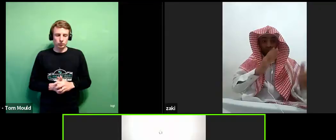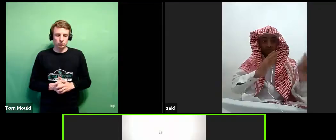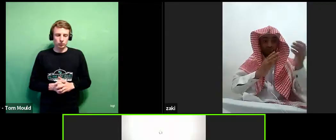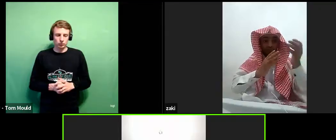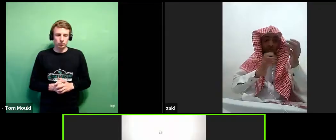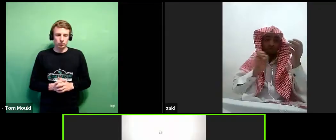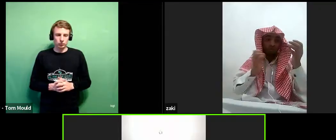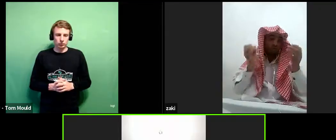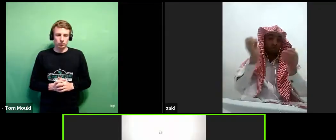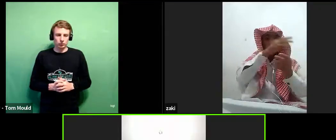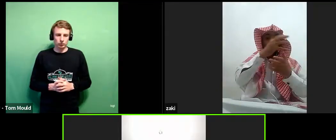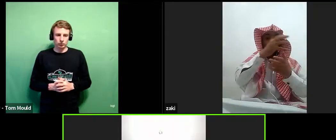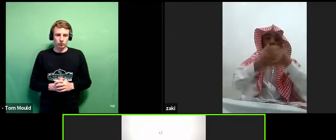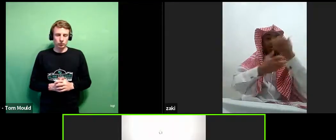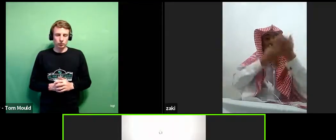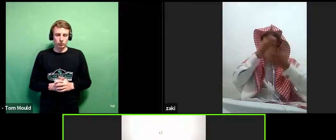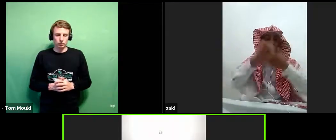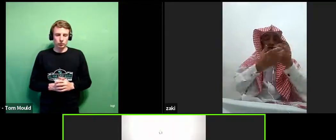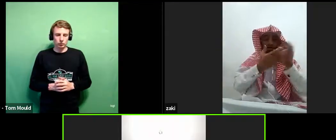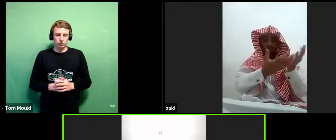بخارجين من